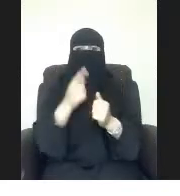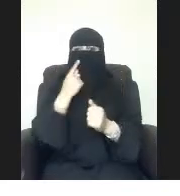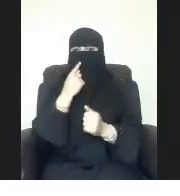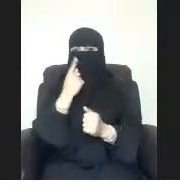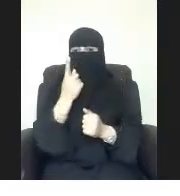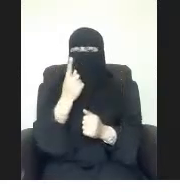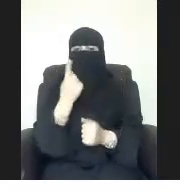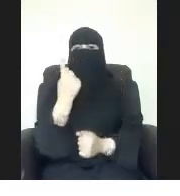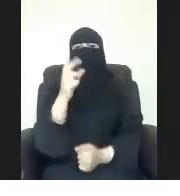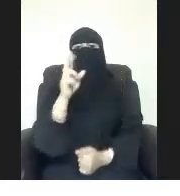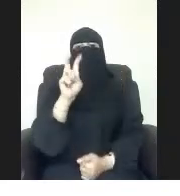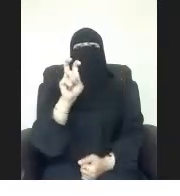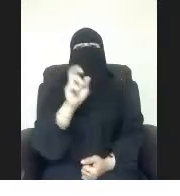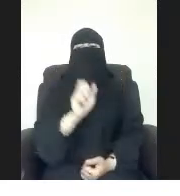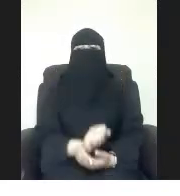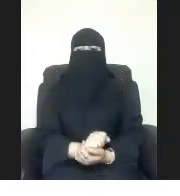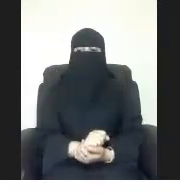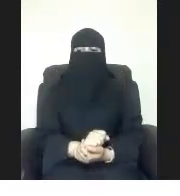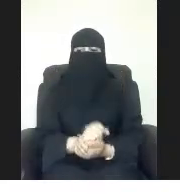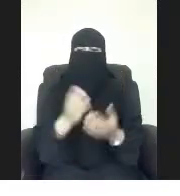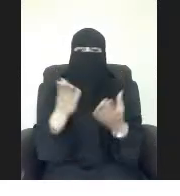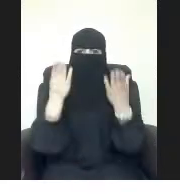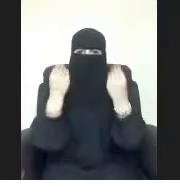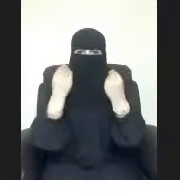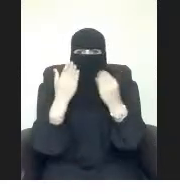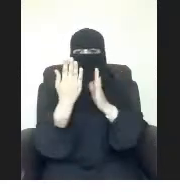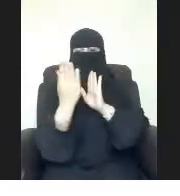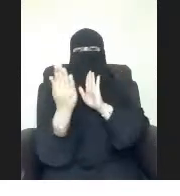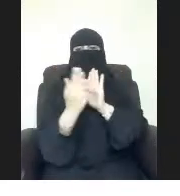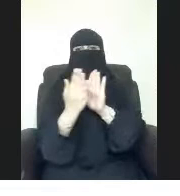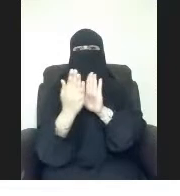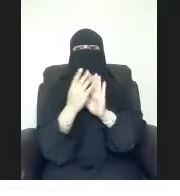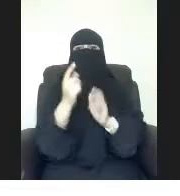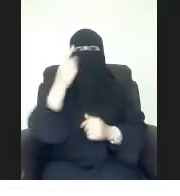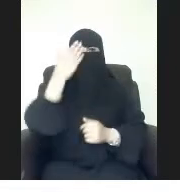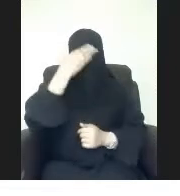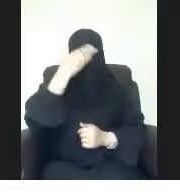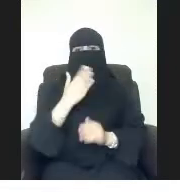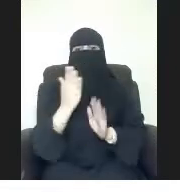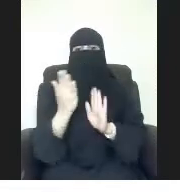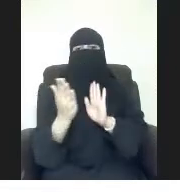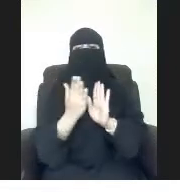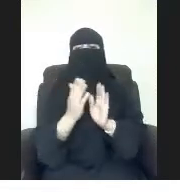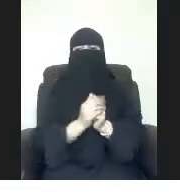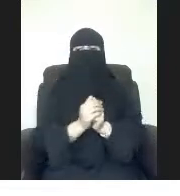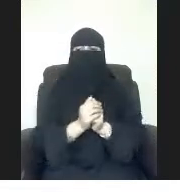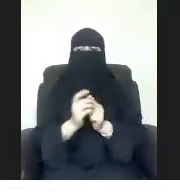لوجه 100% أو تعلم عن بعد ما في أي اتصال